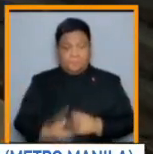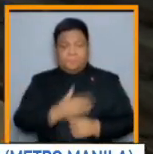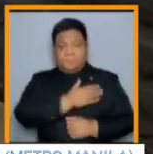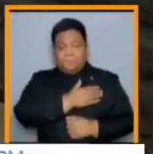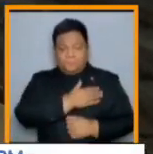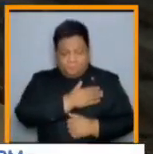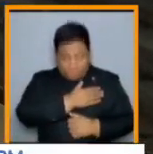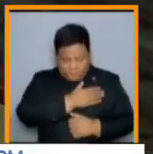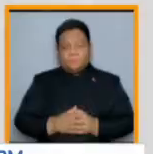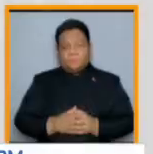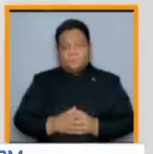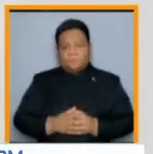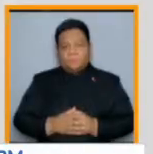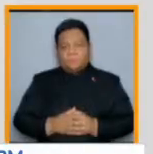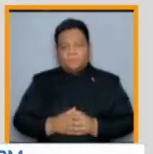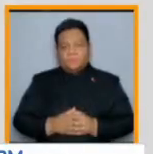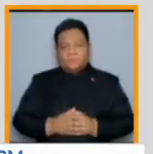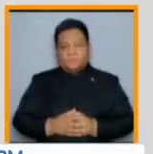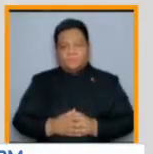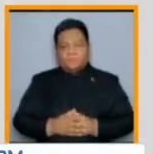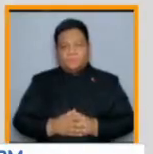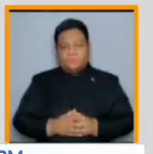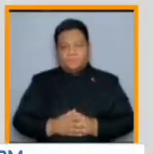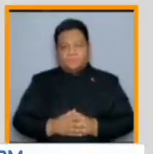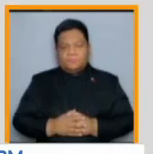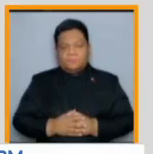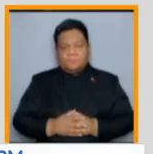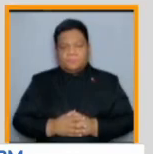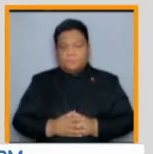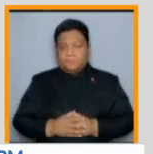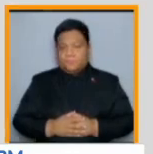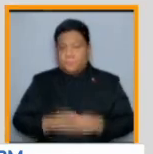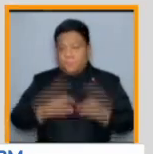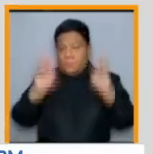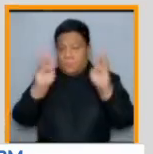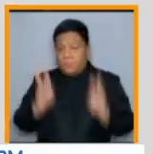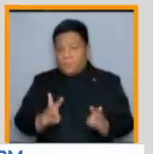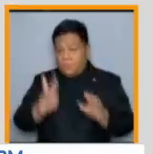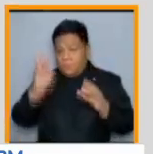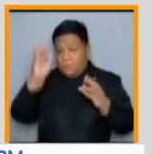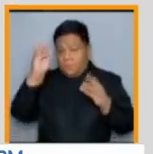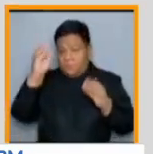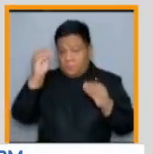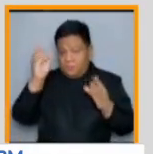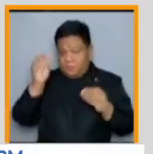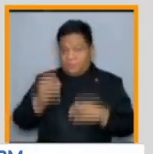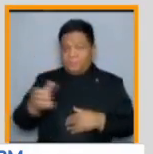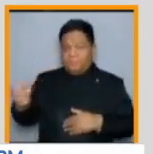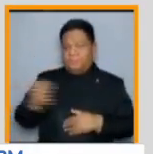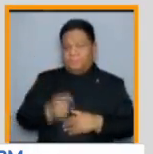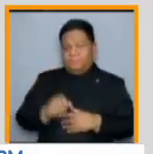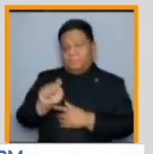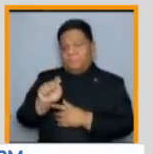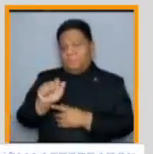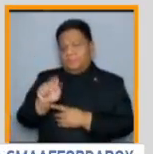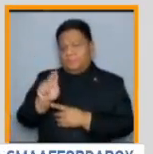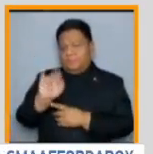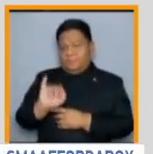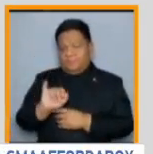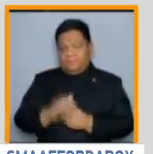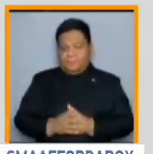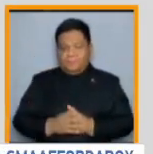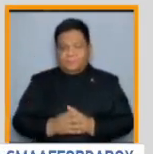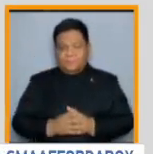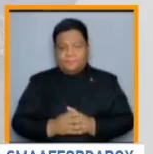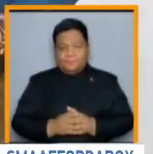puso para sa Pilipino. Ang ulat panahon ni GMA resident meteorologist Nathaniel Mangtani